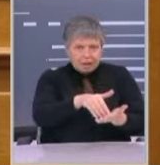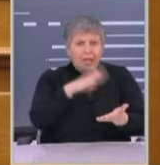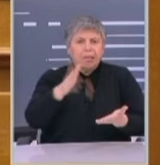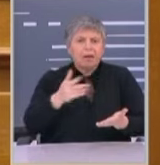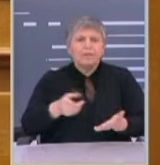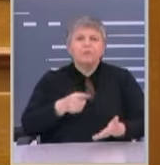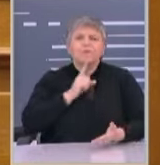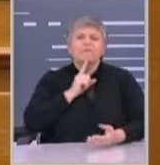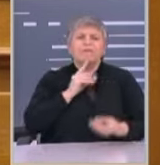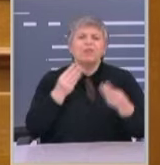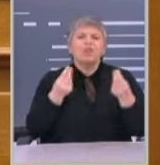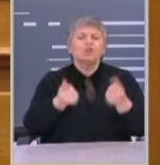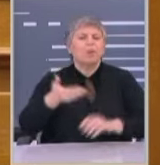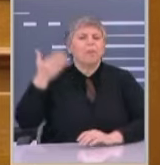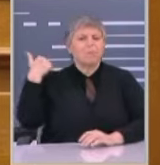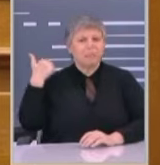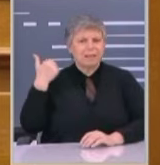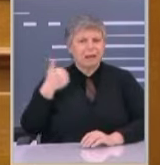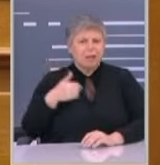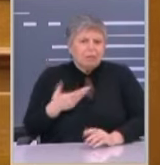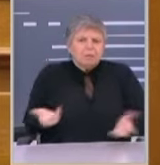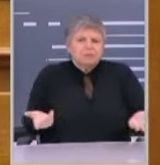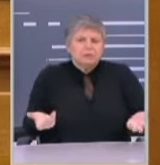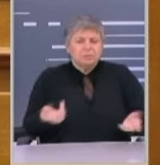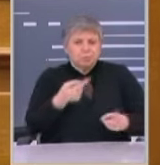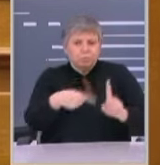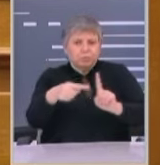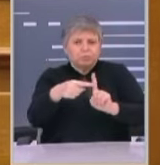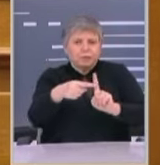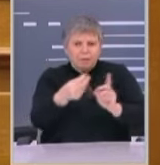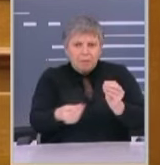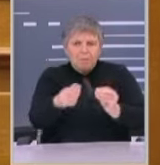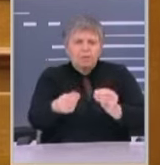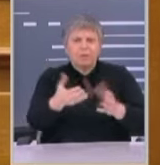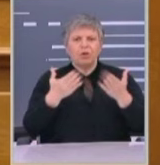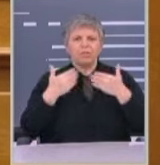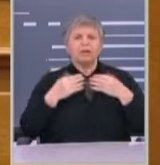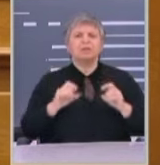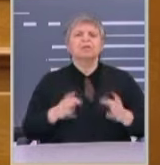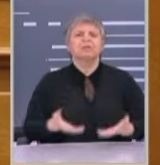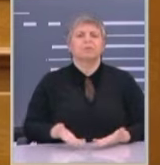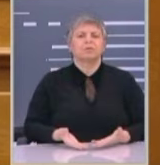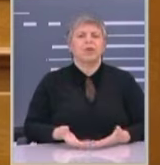κάνει. Τίποτε πρόσθετο δεν έχει. Αλλά να πω και κάτι ακόμα. Άμα δεν βγάλατε